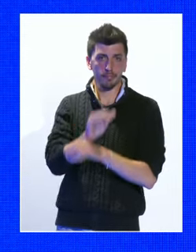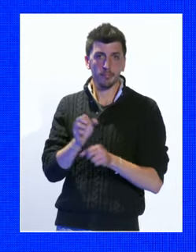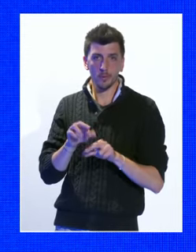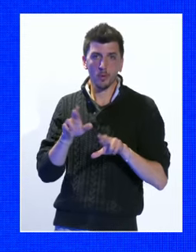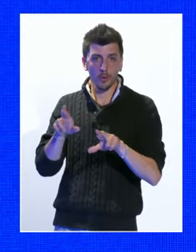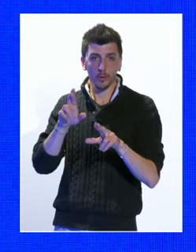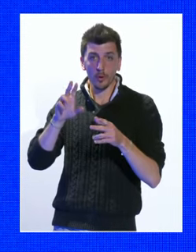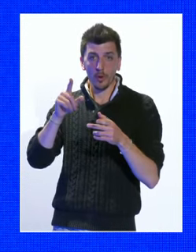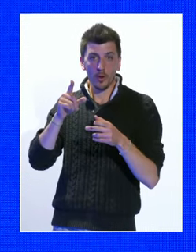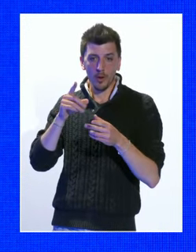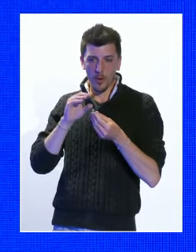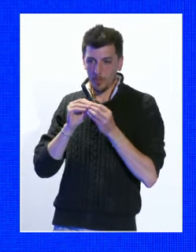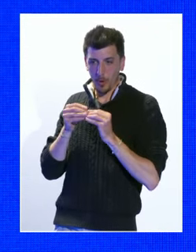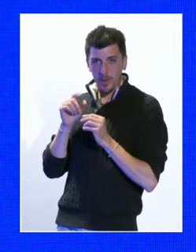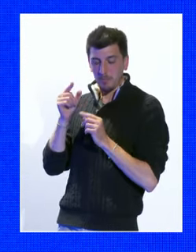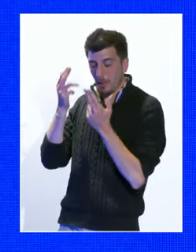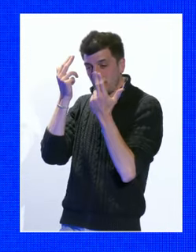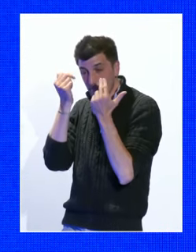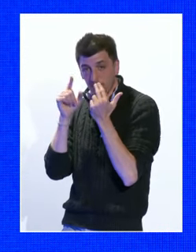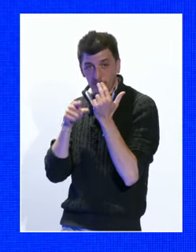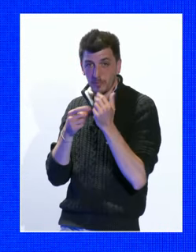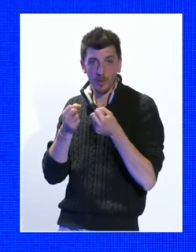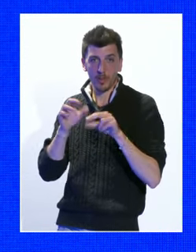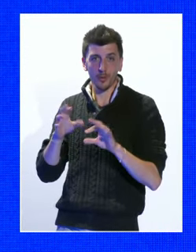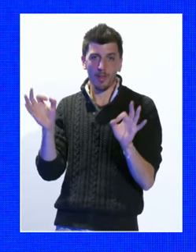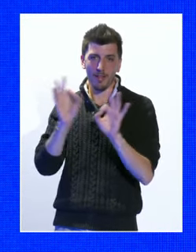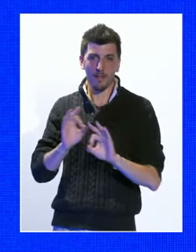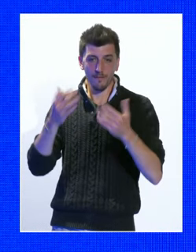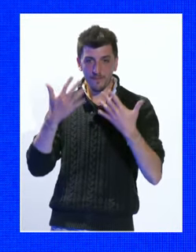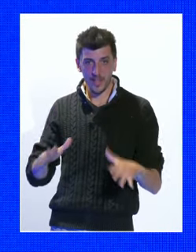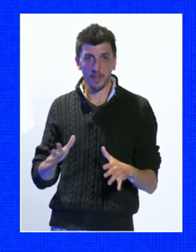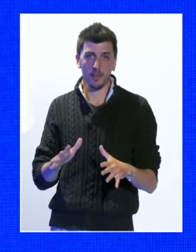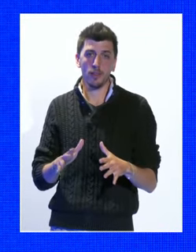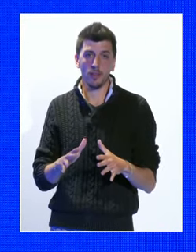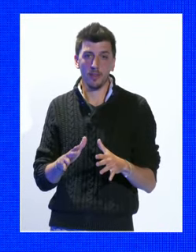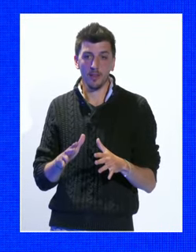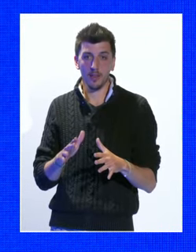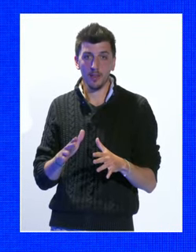retrouvera cette soumission et cette sujétion, et qui,